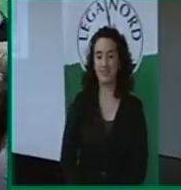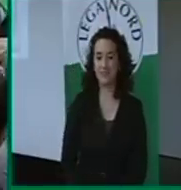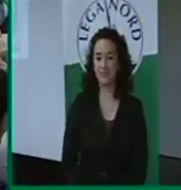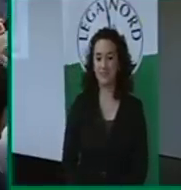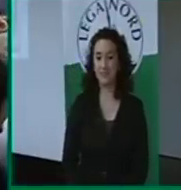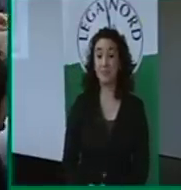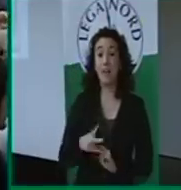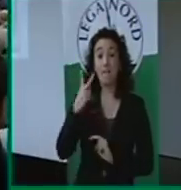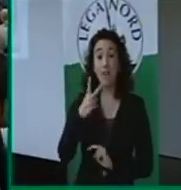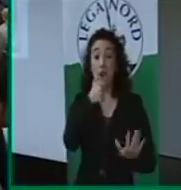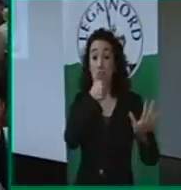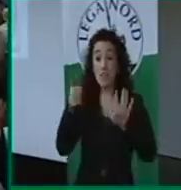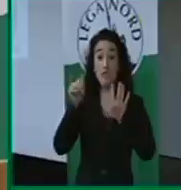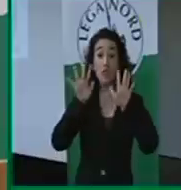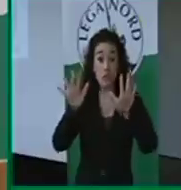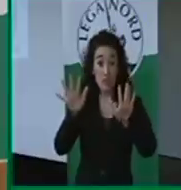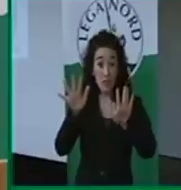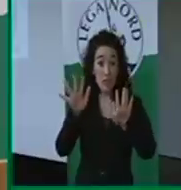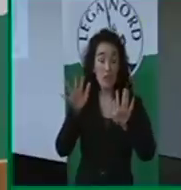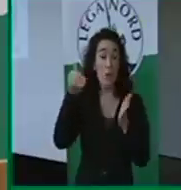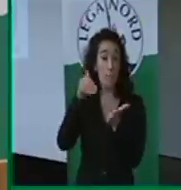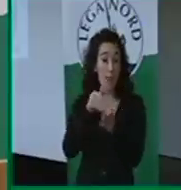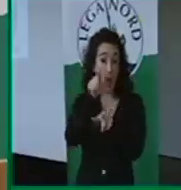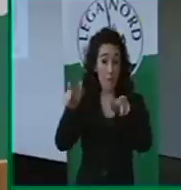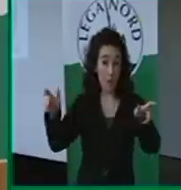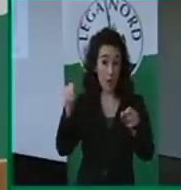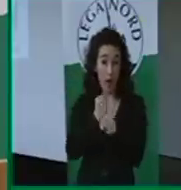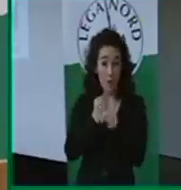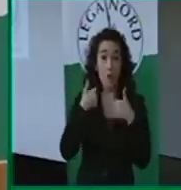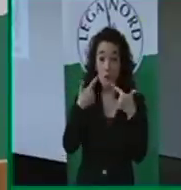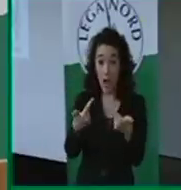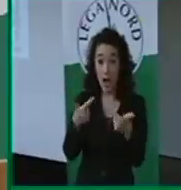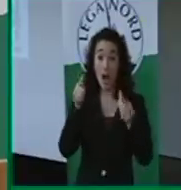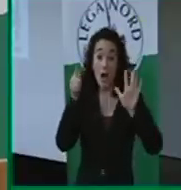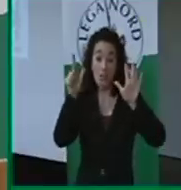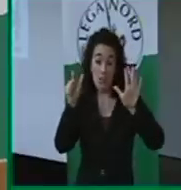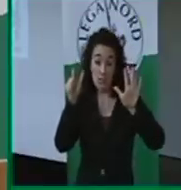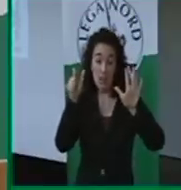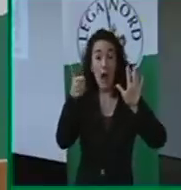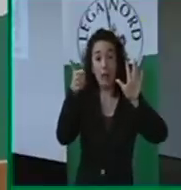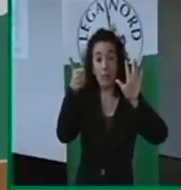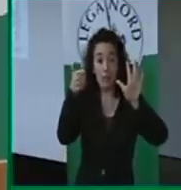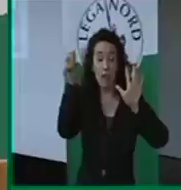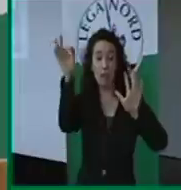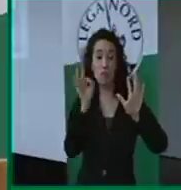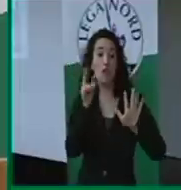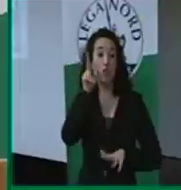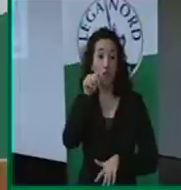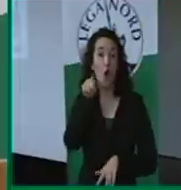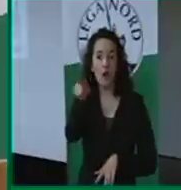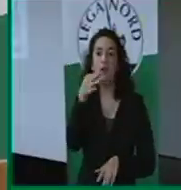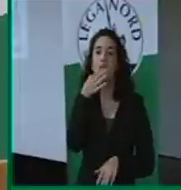di quei 610.000 addetti 70% donne e quindi devo dire una filiera di gran